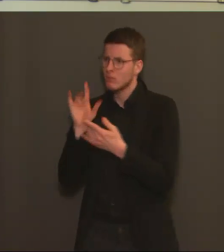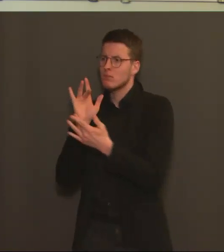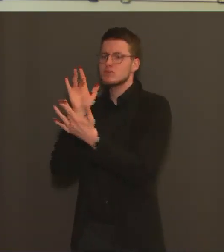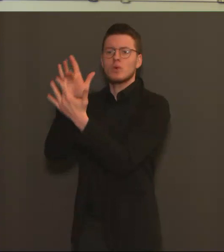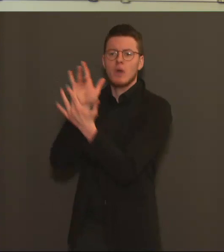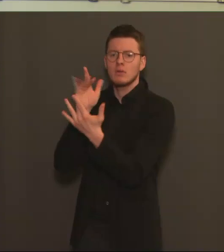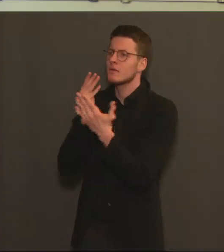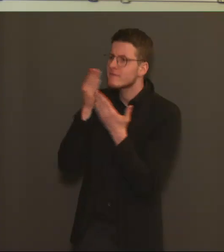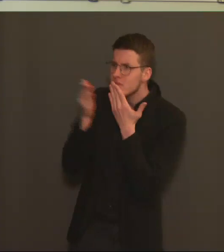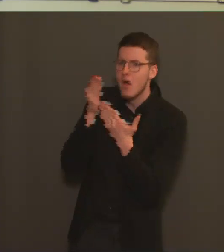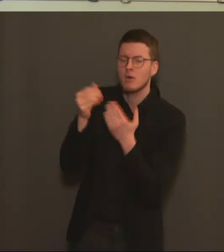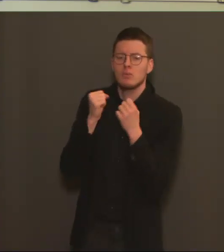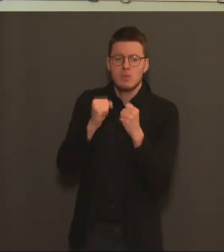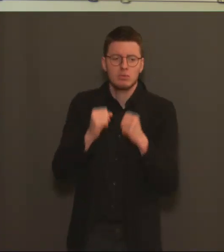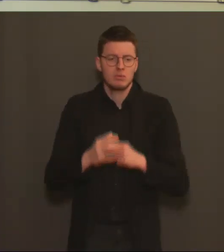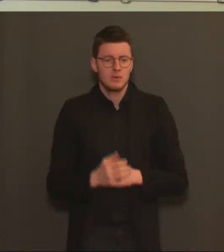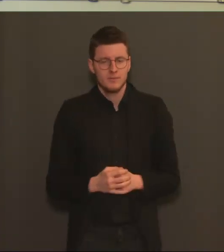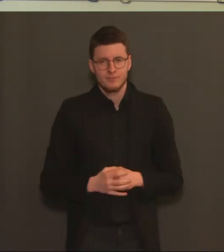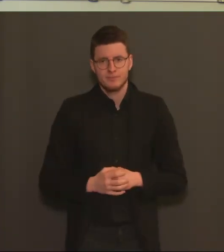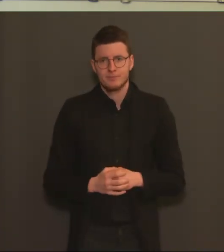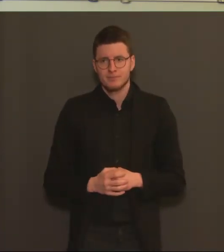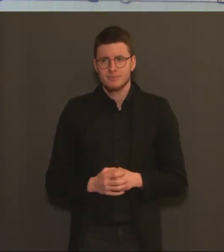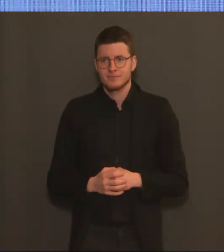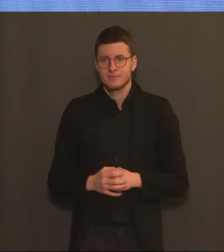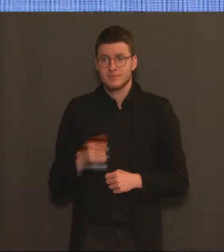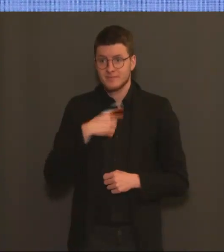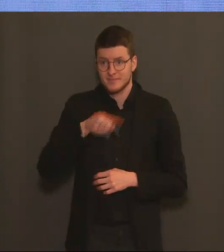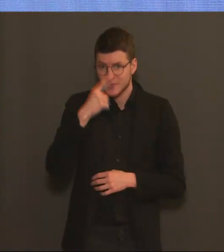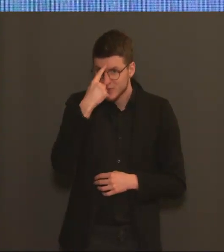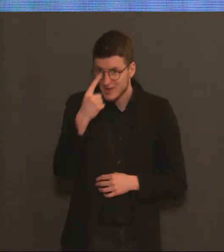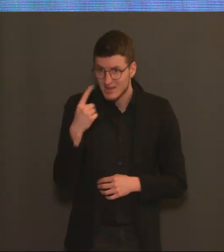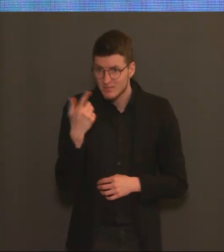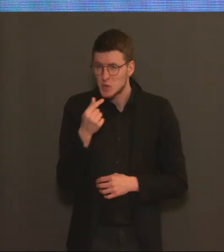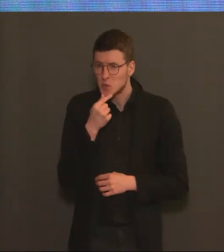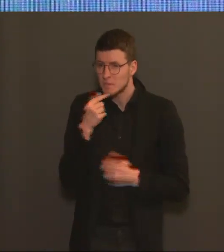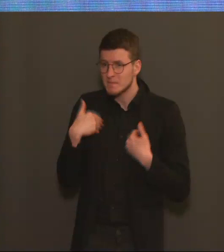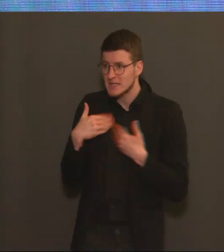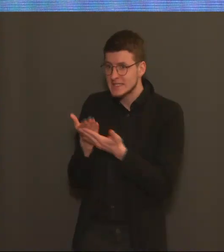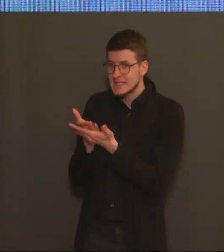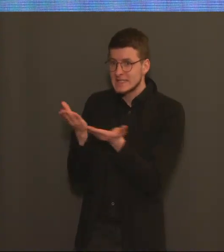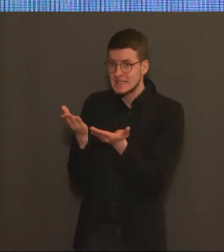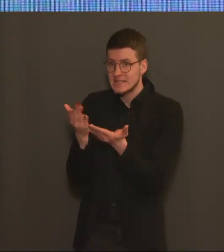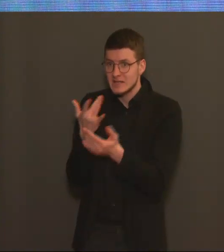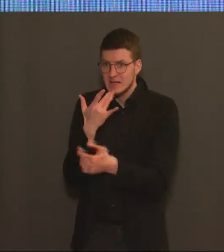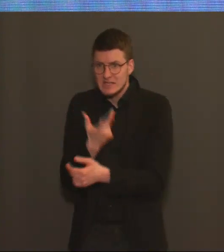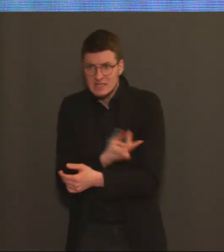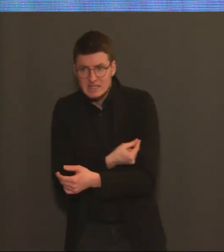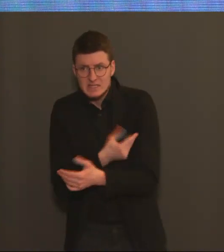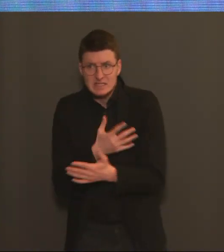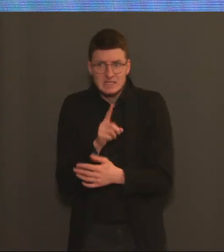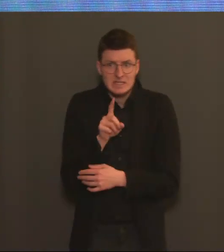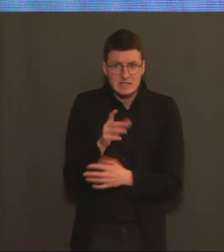zijn. We weten dat veel ouderen met ongeduld wachten op een